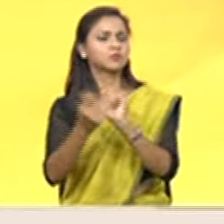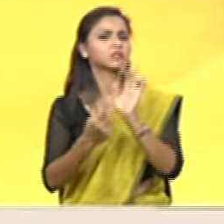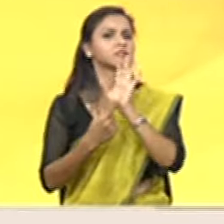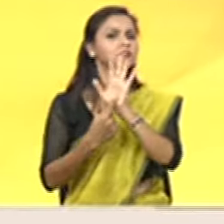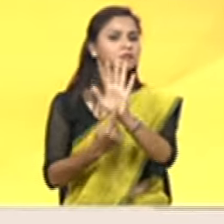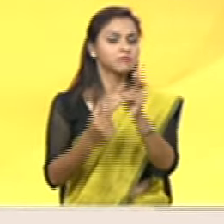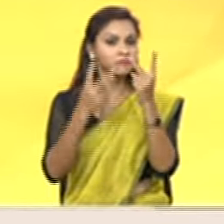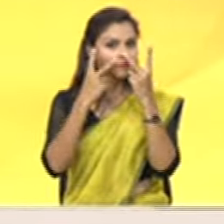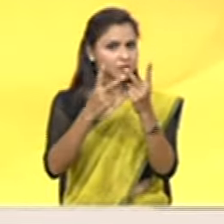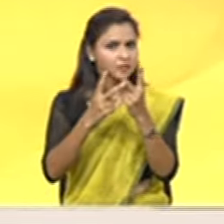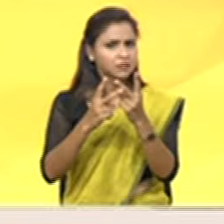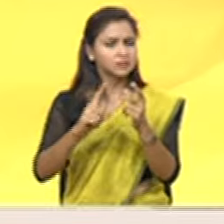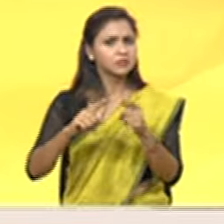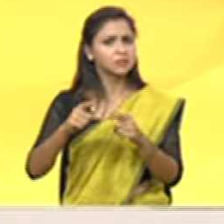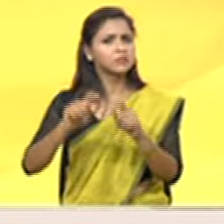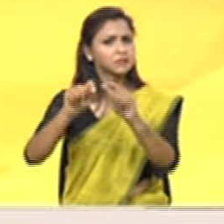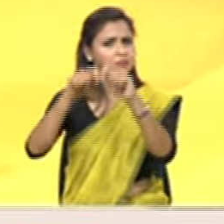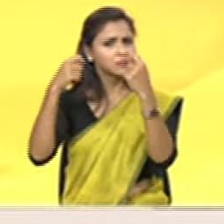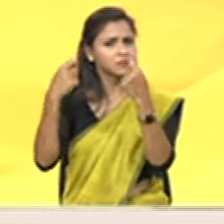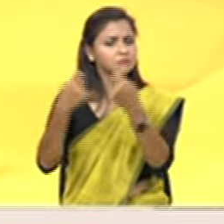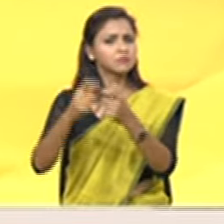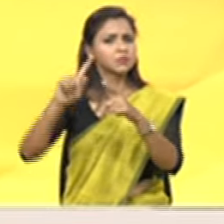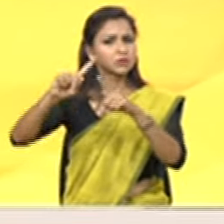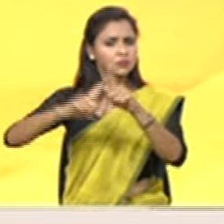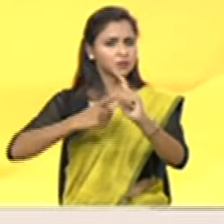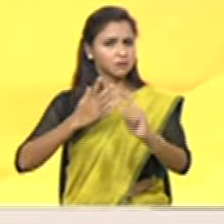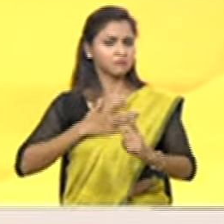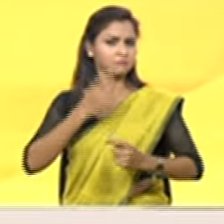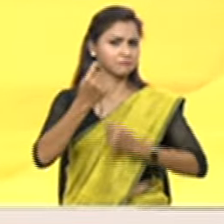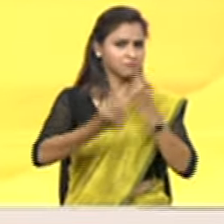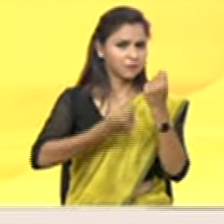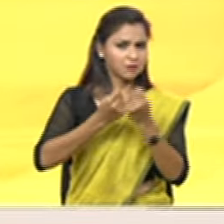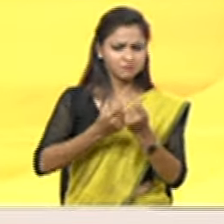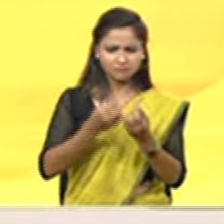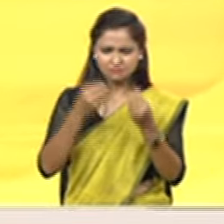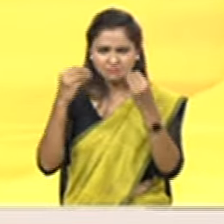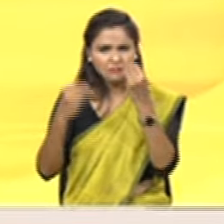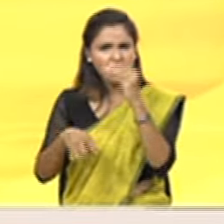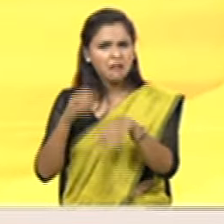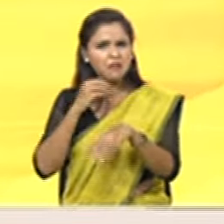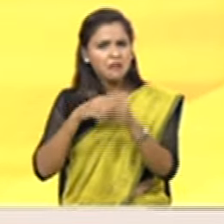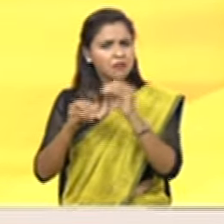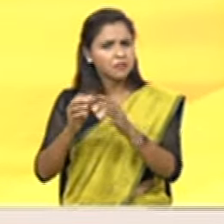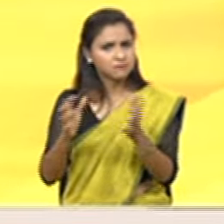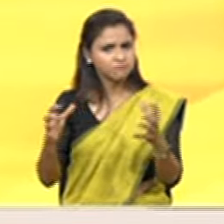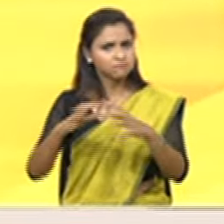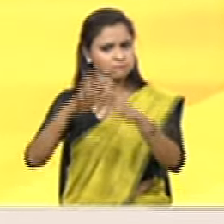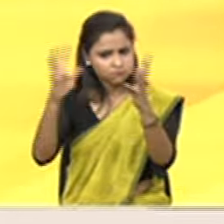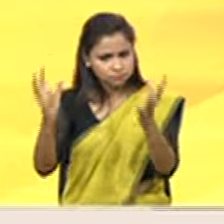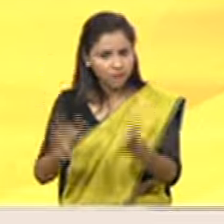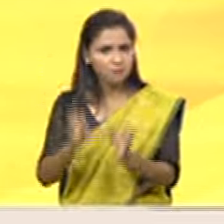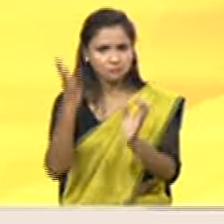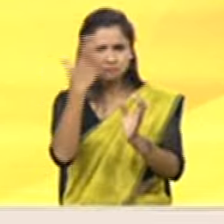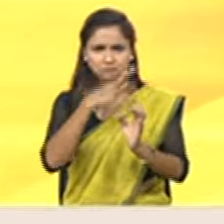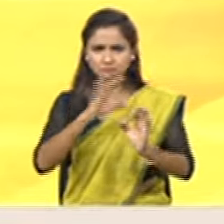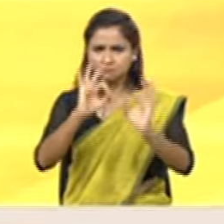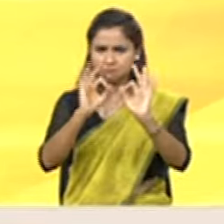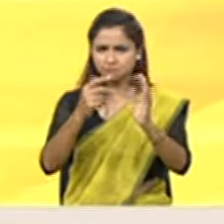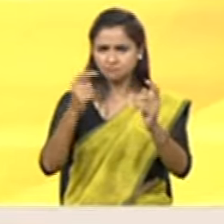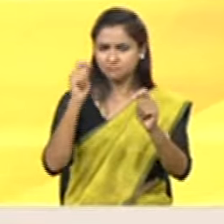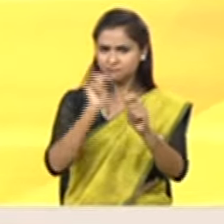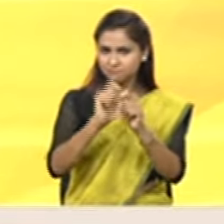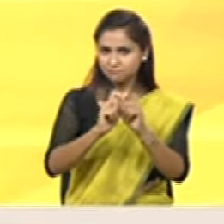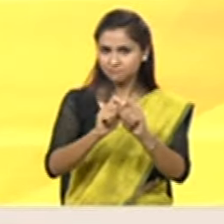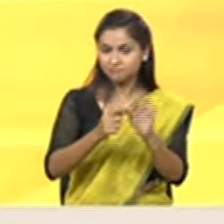ने जबुवा के पार्क में कचरे से अद्भुत आर्टवर्क तैयार किया है अपने